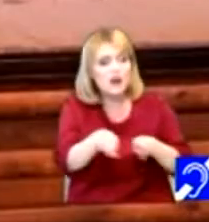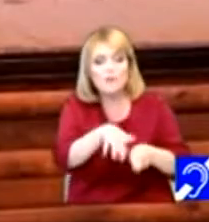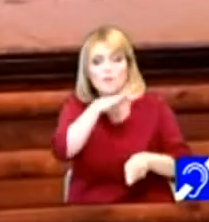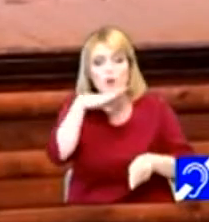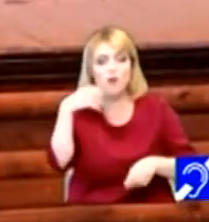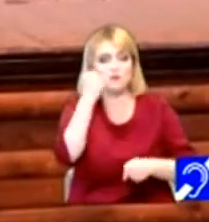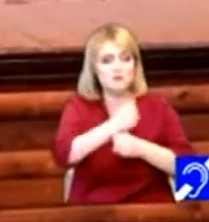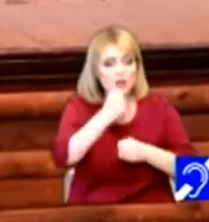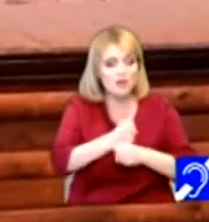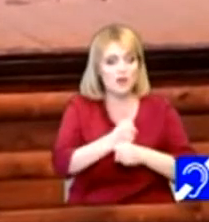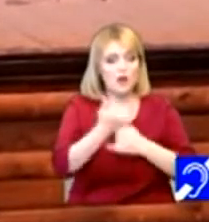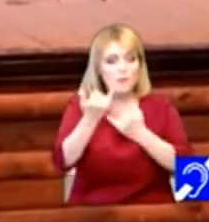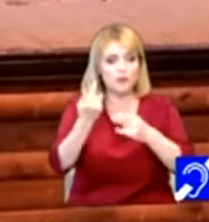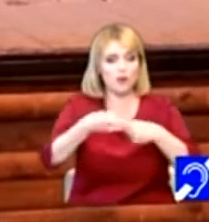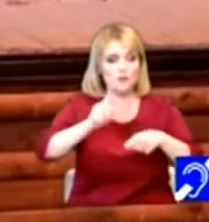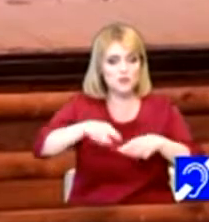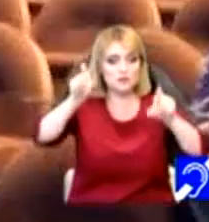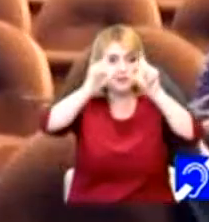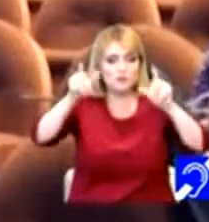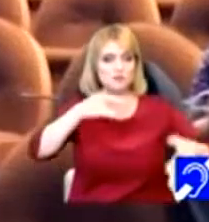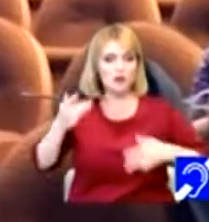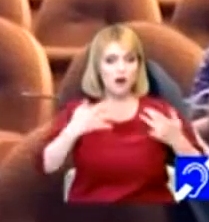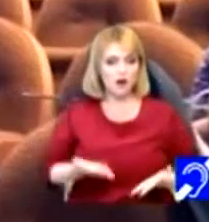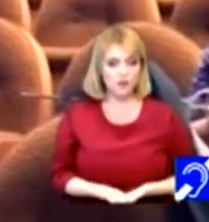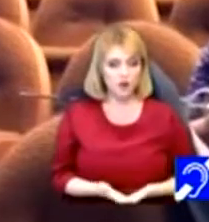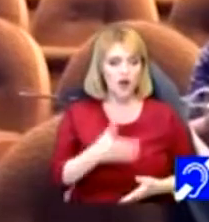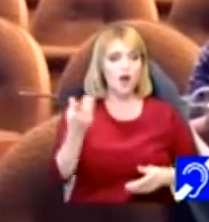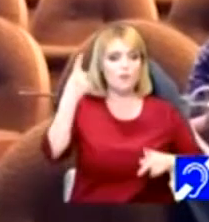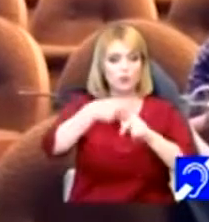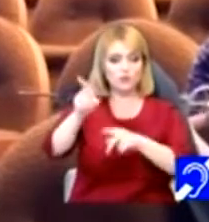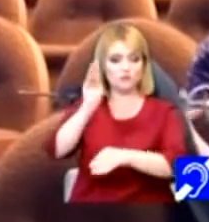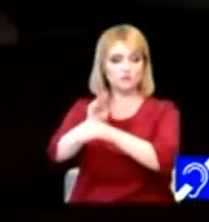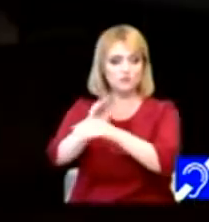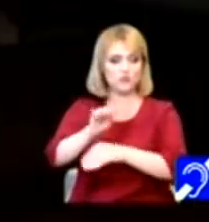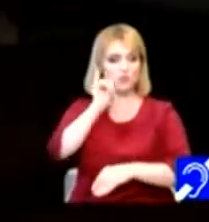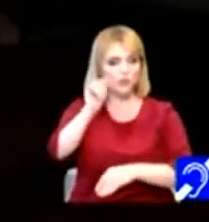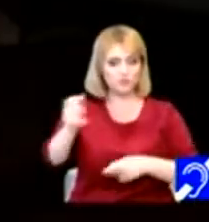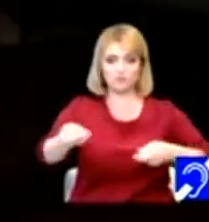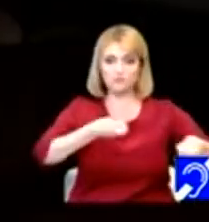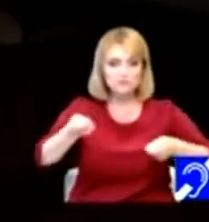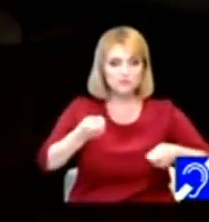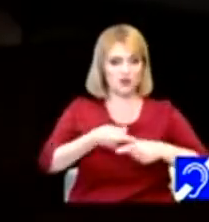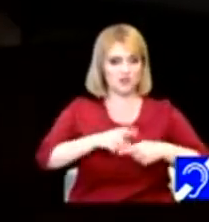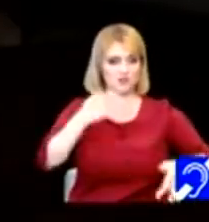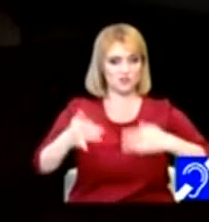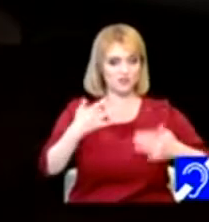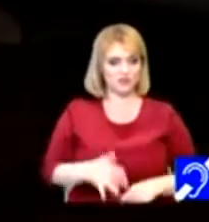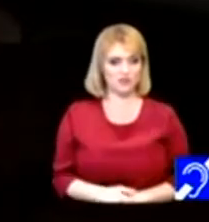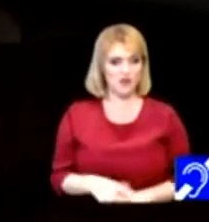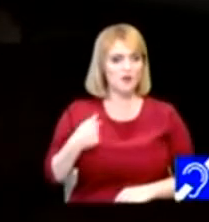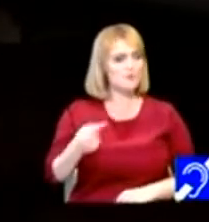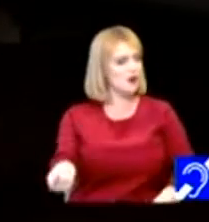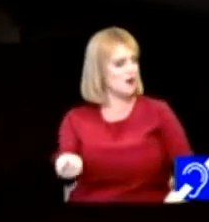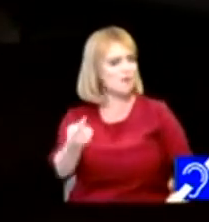vieți. Prin urmare, actorii acuză directorul de gestionare proastă a instituției și cer demisia acestuia. Noi suntem profund indignați de